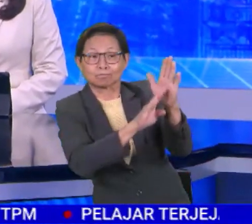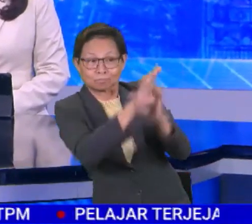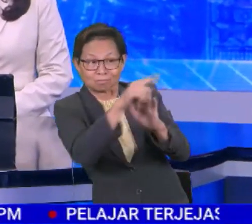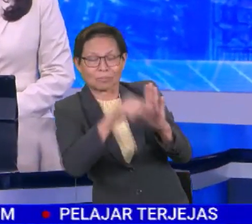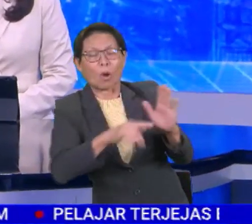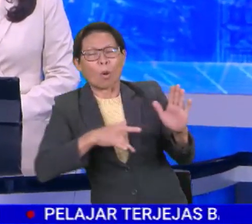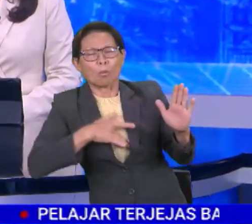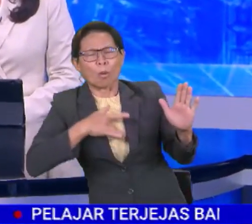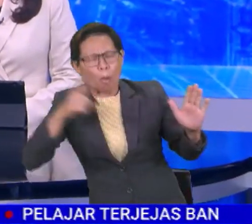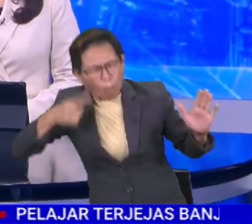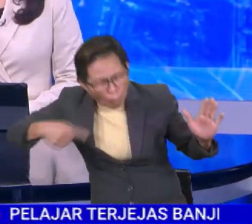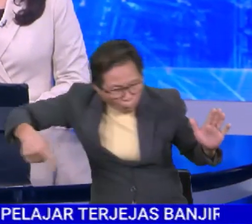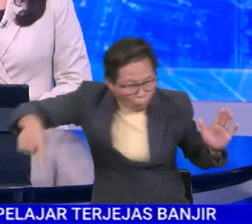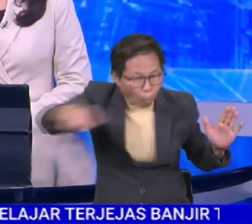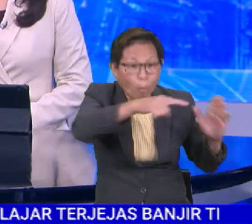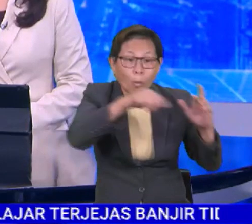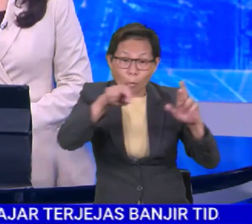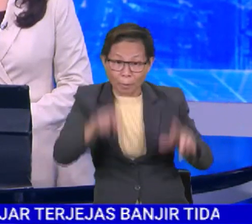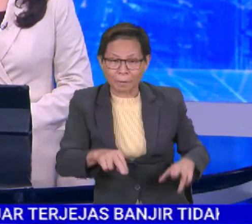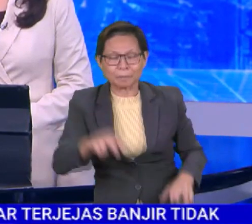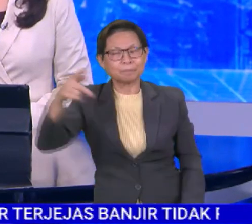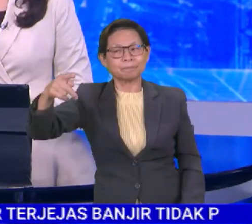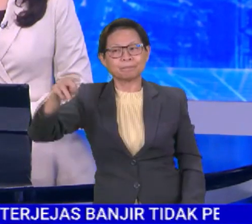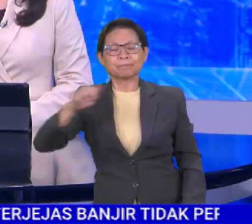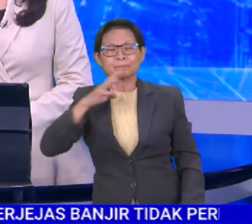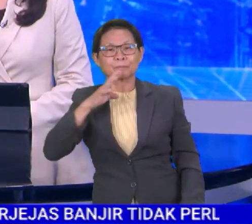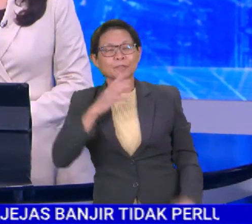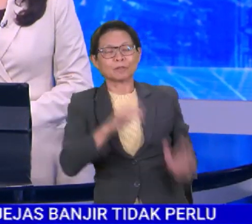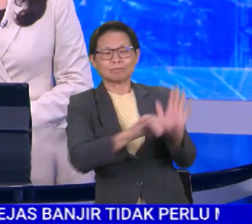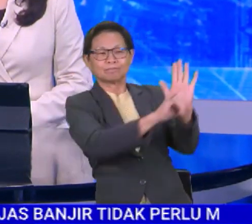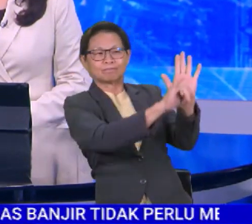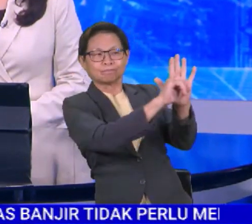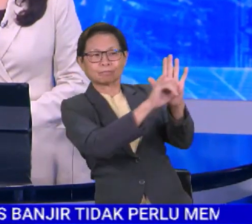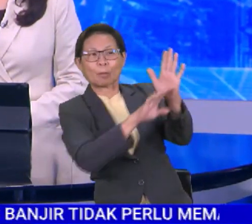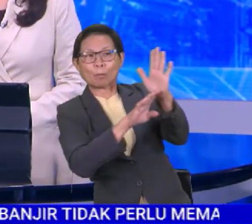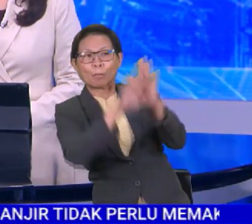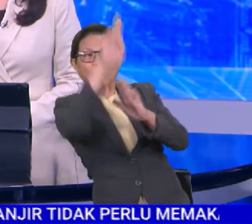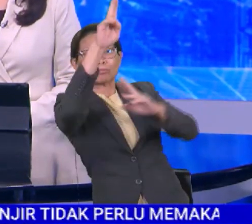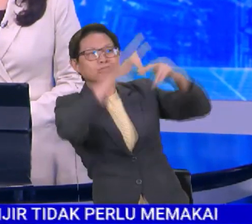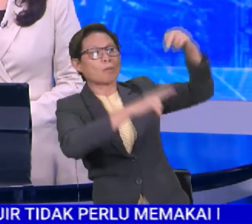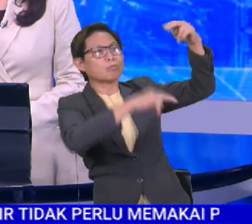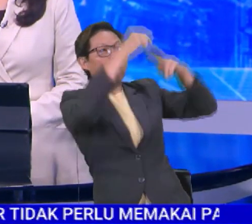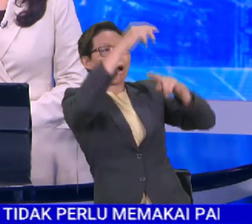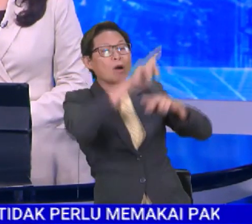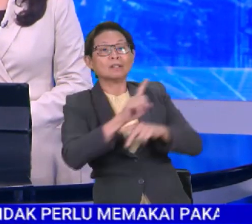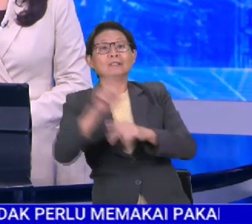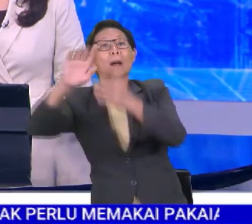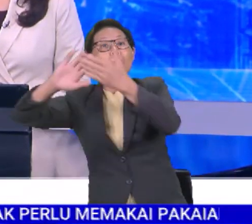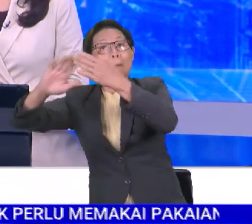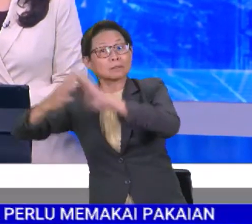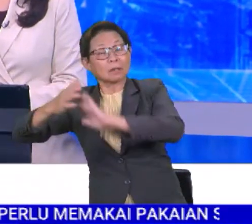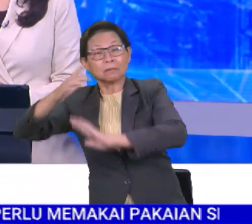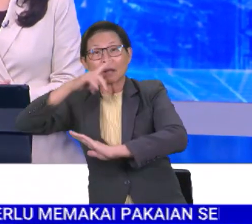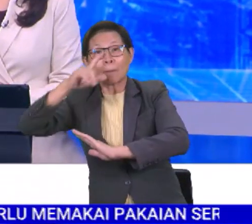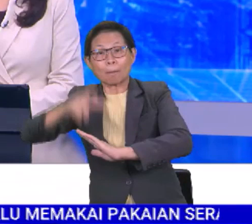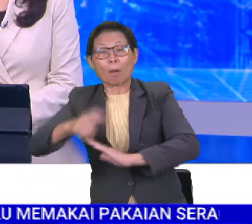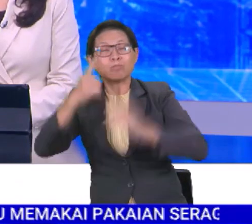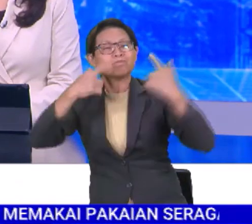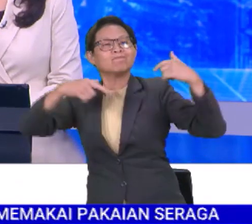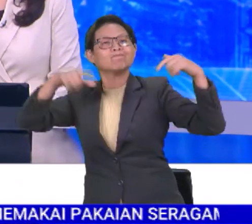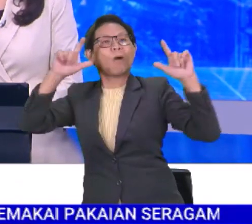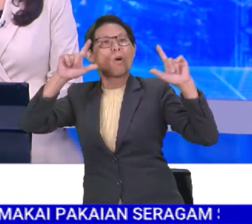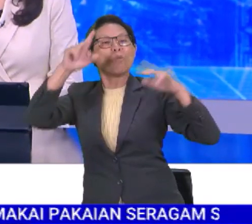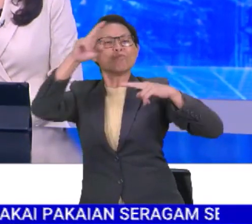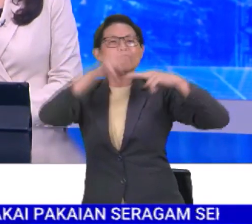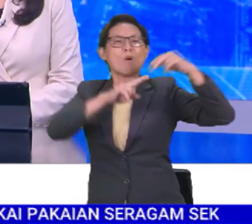pertumbuhannya dirasai semua golongan. Perdana Menteri berkata mercu tanda pembangunan sesebuah masyarakat itu tidak harus terkenal dengan